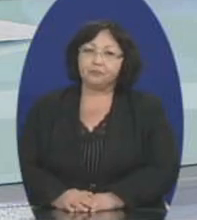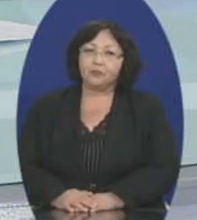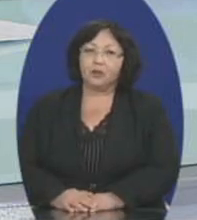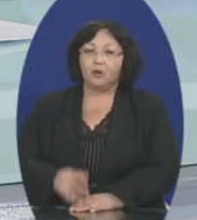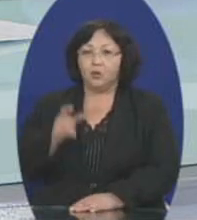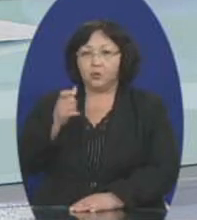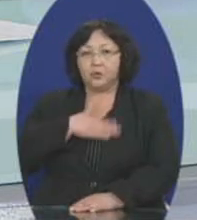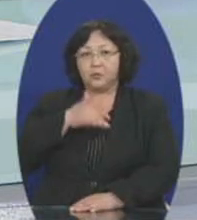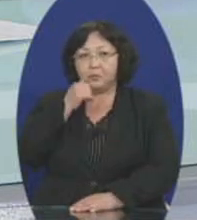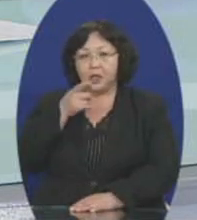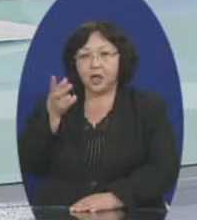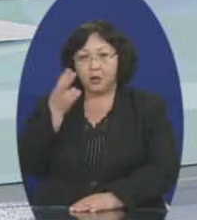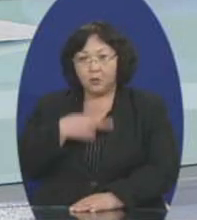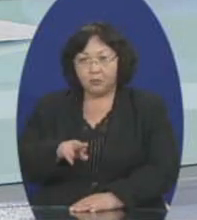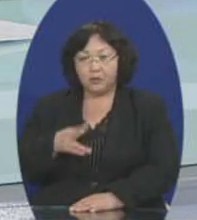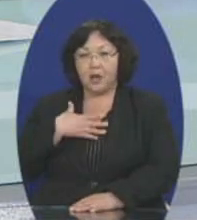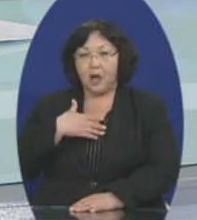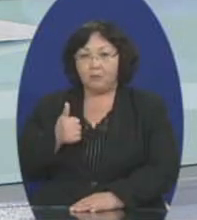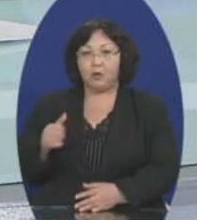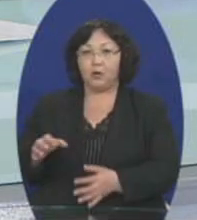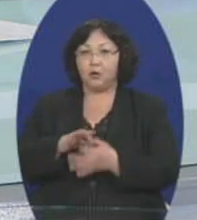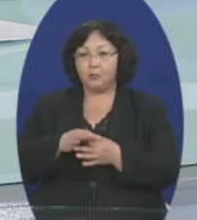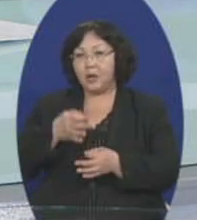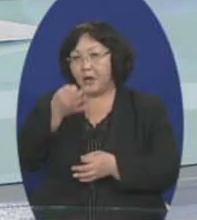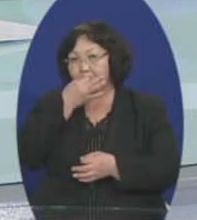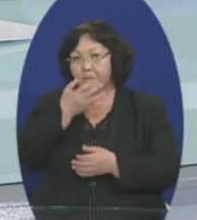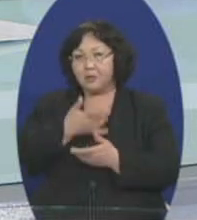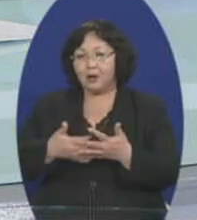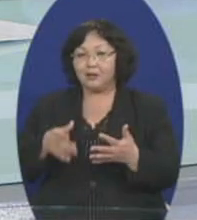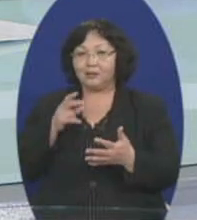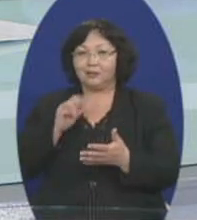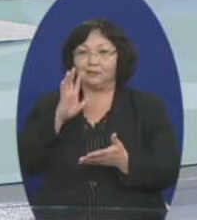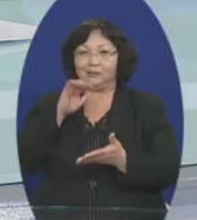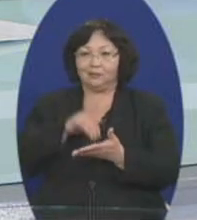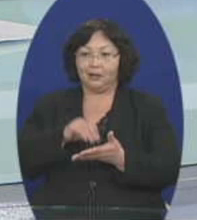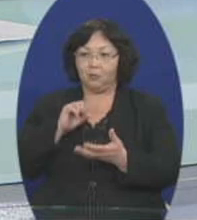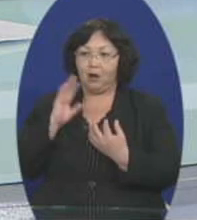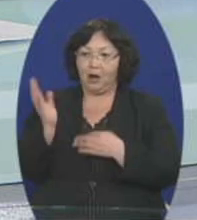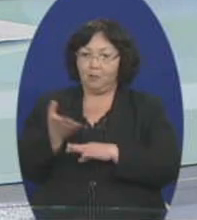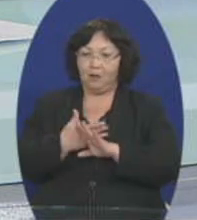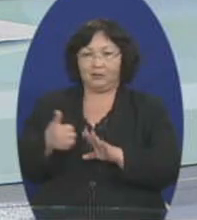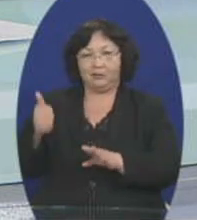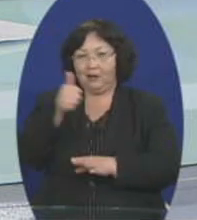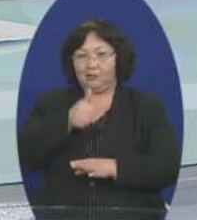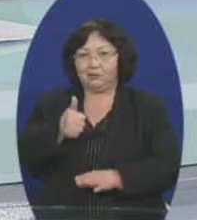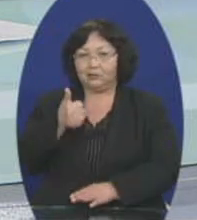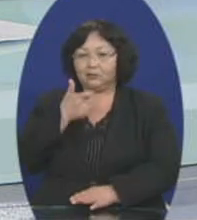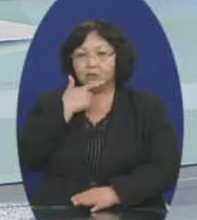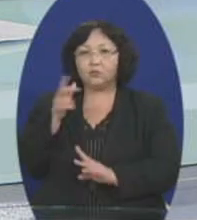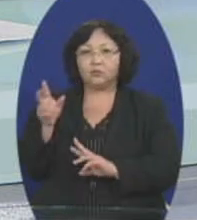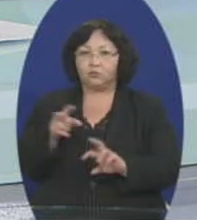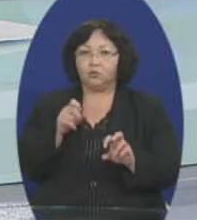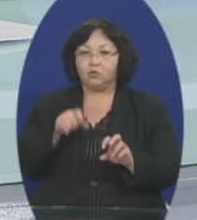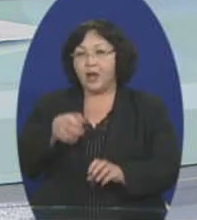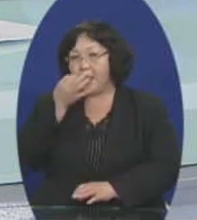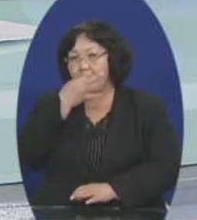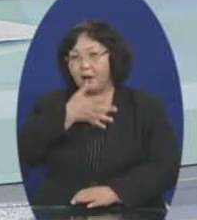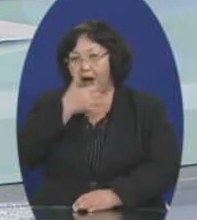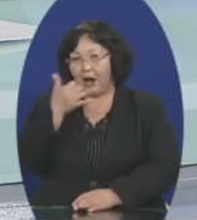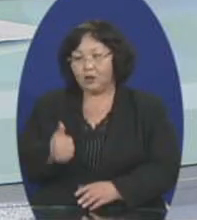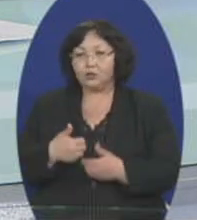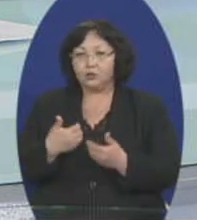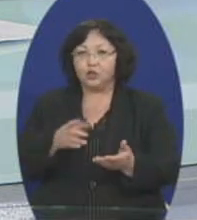Хүний эрүүл мэнд амнастаа шууд холбоотой эм эмнэлгийн хэрэгслийн чанар стандарт аюулгүй байдал хангалтгүй байгаа судалгаа гарсан. Өнөөдөр хүртэл эм хангалт нийлүүлэх